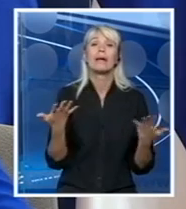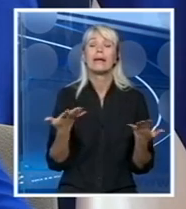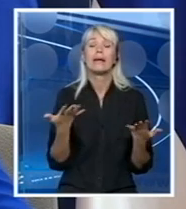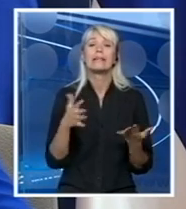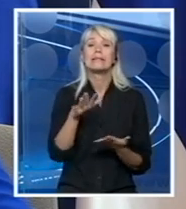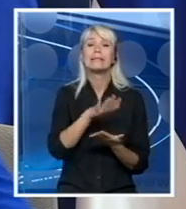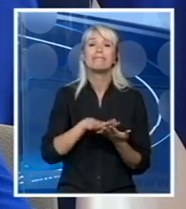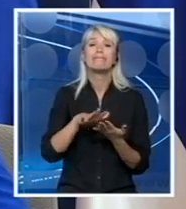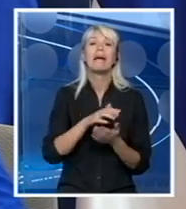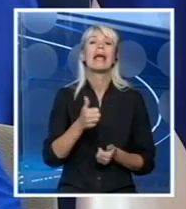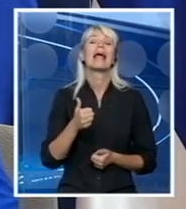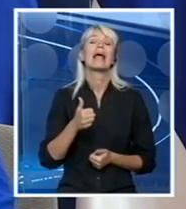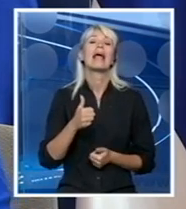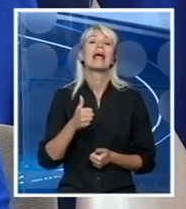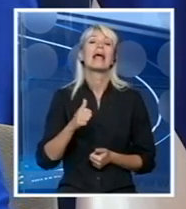području grada Kikinde.